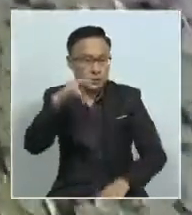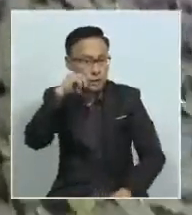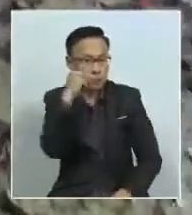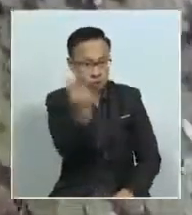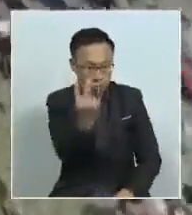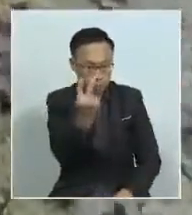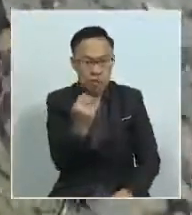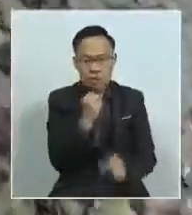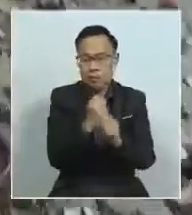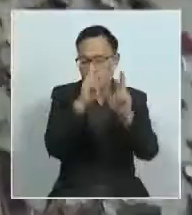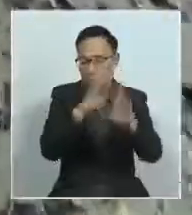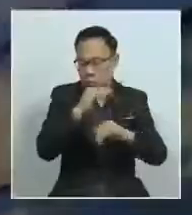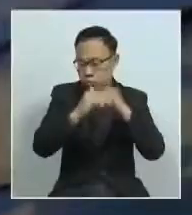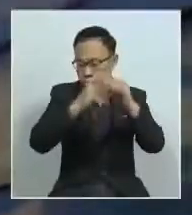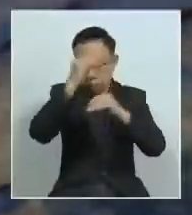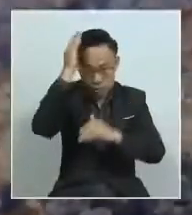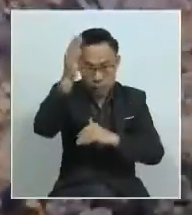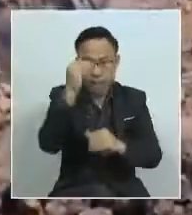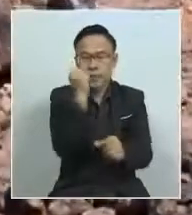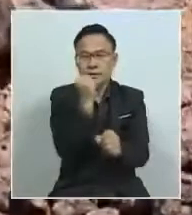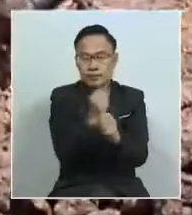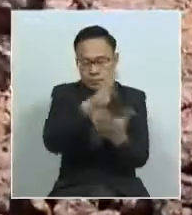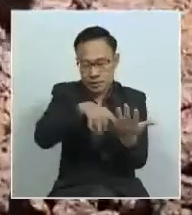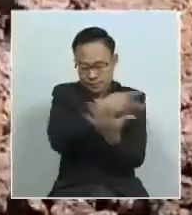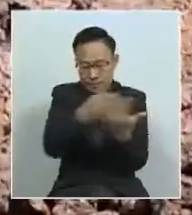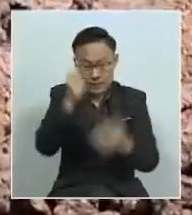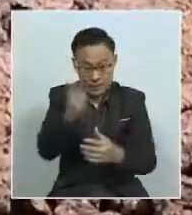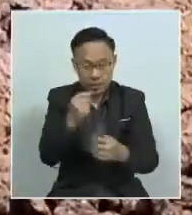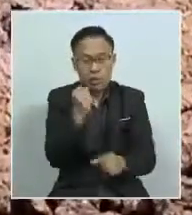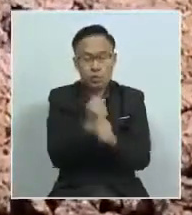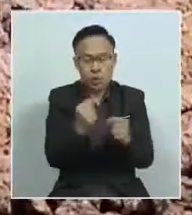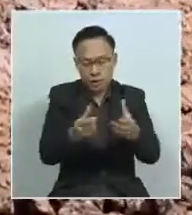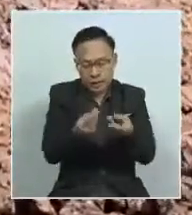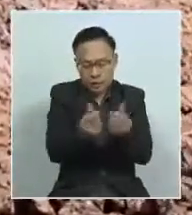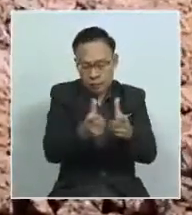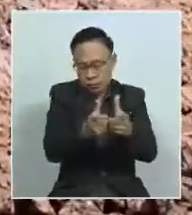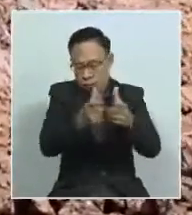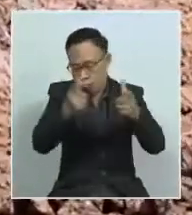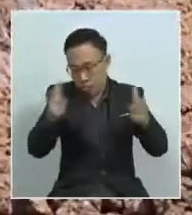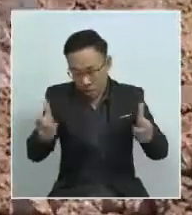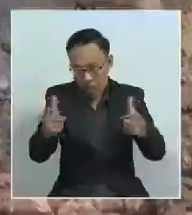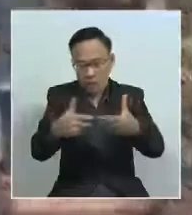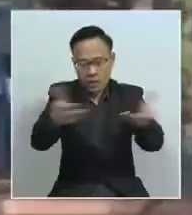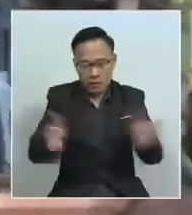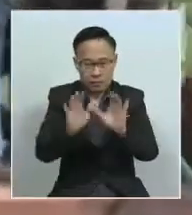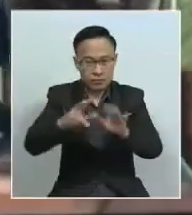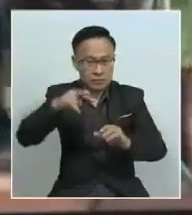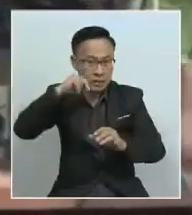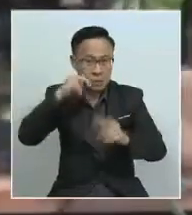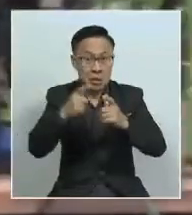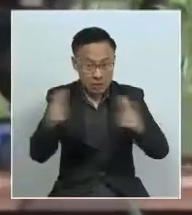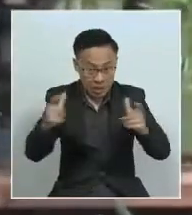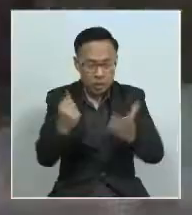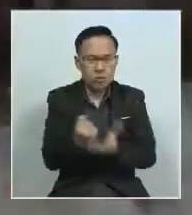และยั่งยืนสามารถเดินหน้าไปสู่การปฏิบัติได้ทั้งหมดพื้นที่แห่งนี้จะเป็นแหล่งน้ำธรรมชาติขนาดใหญ่ที่พร้อมเป็นเครื่